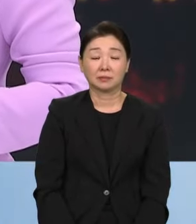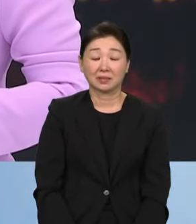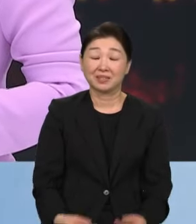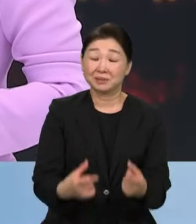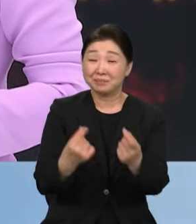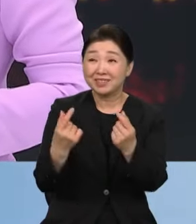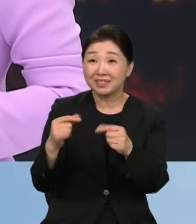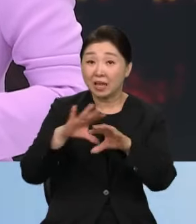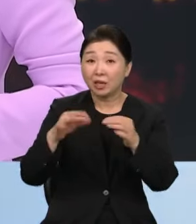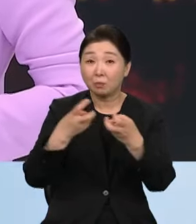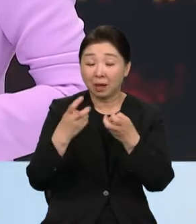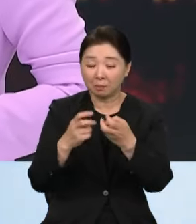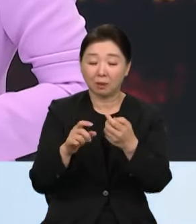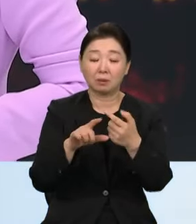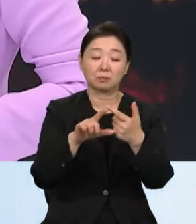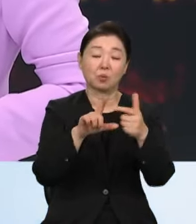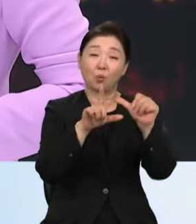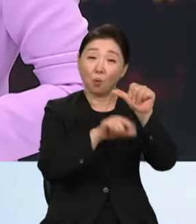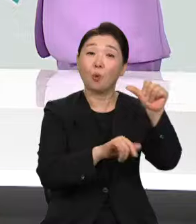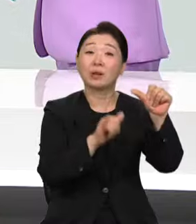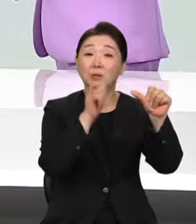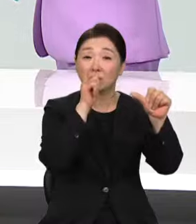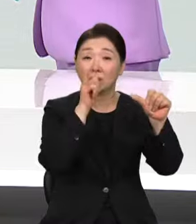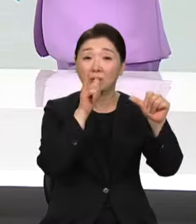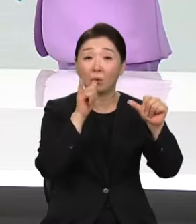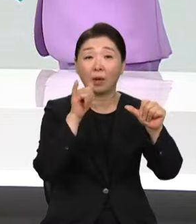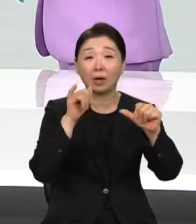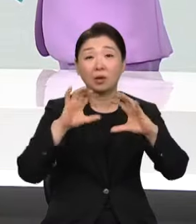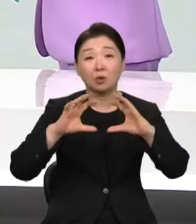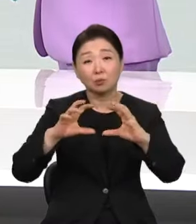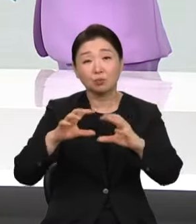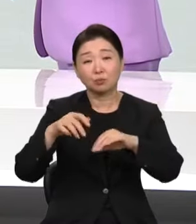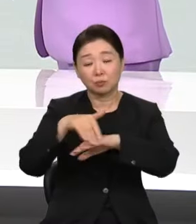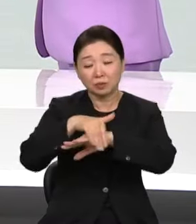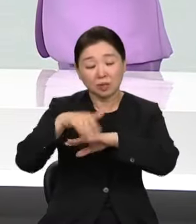비슷한 이 대책이 지난달에도 나왔습니다. 이 국책연구기관이죠.